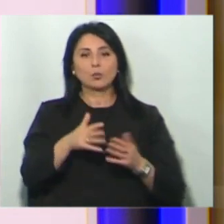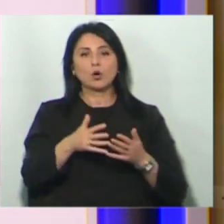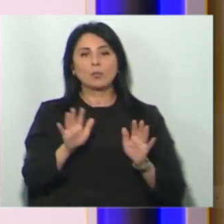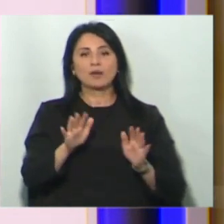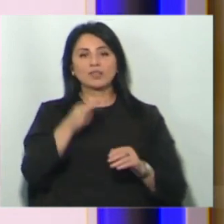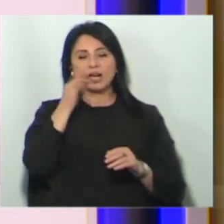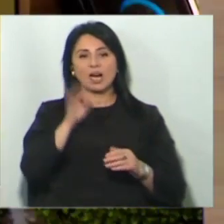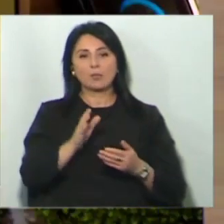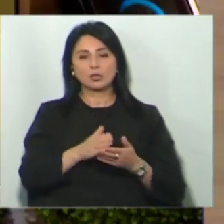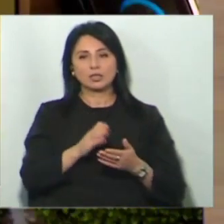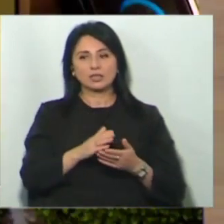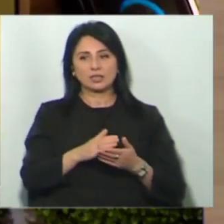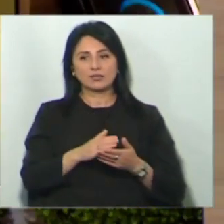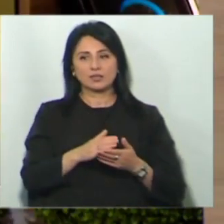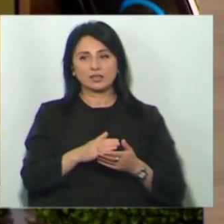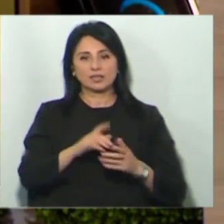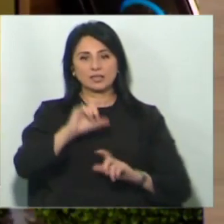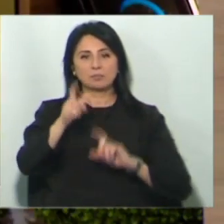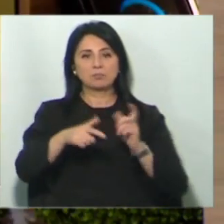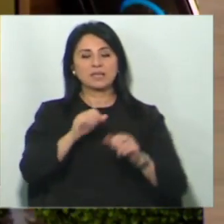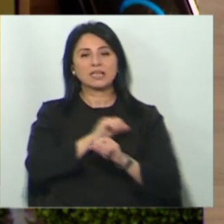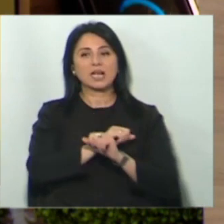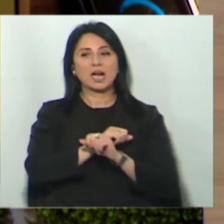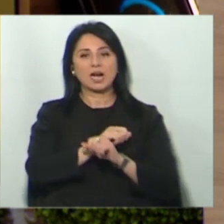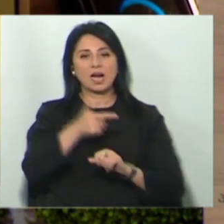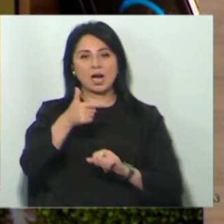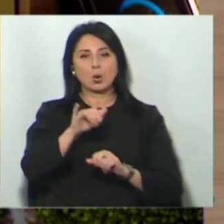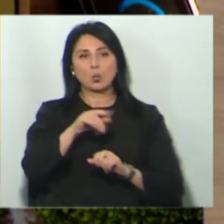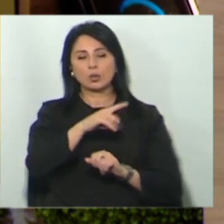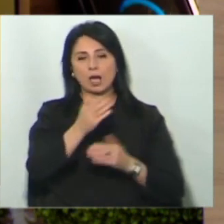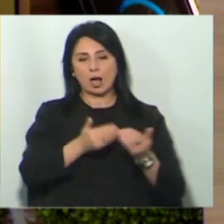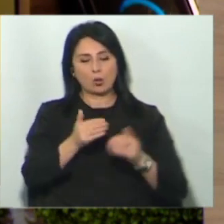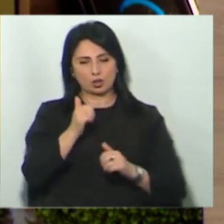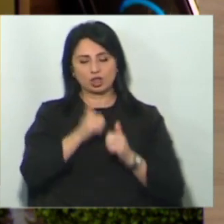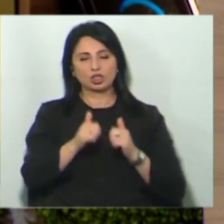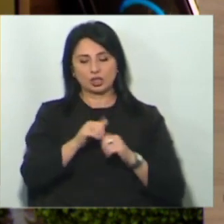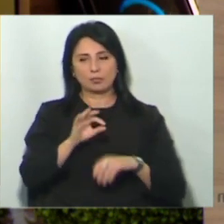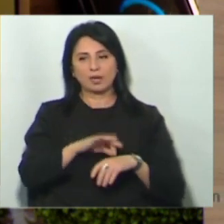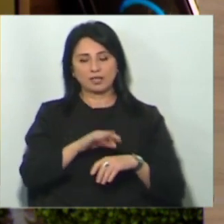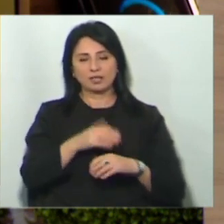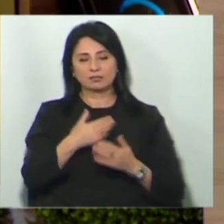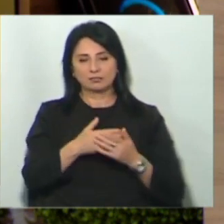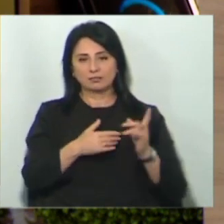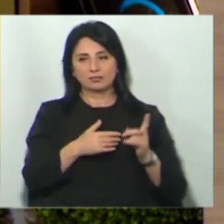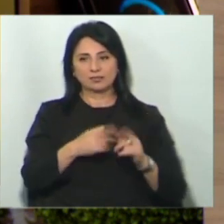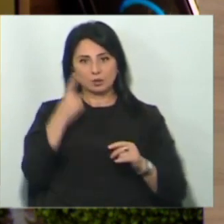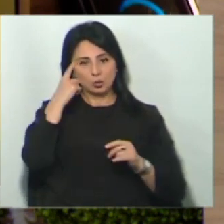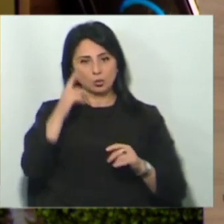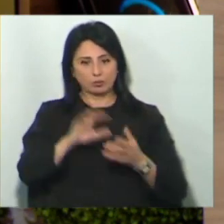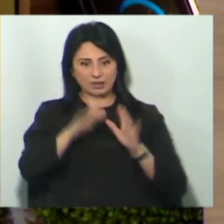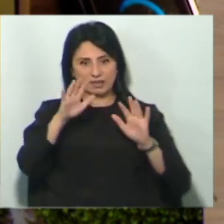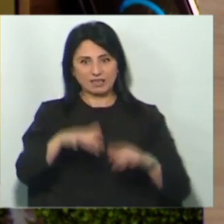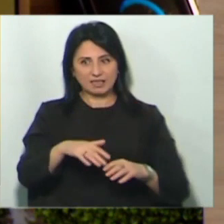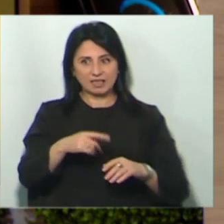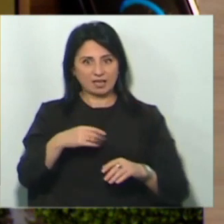Uprometat camutile bari, cei mtis curorte, pse magalitate cu daurși, talian xiria xom paciente bine, omset cat aramato paciente